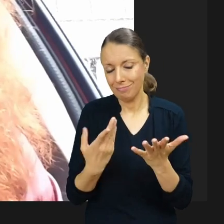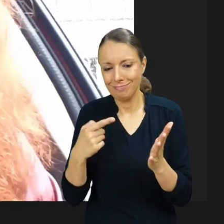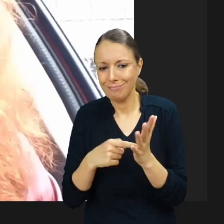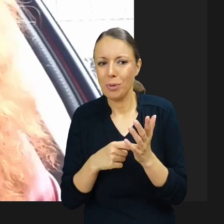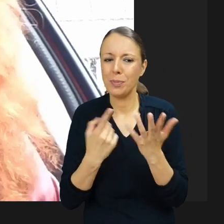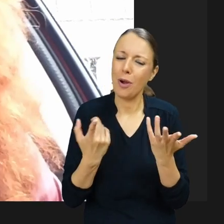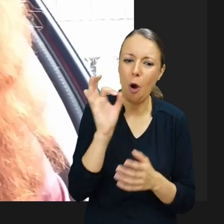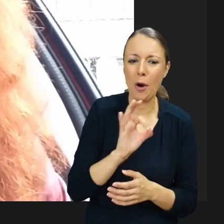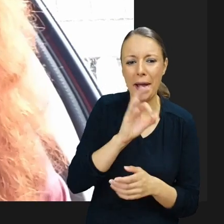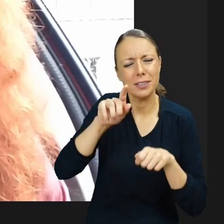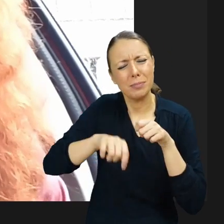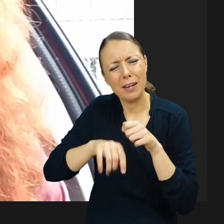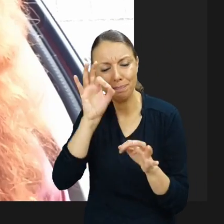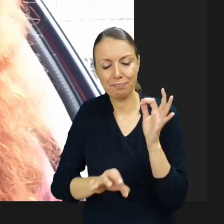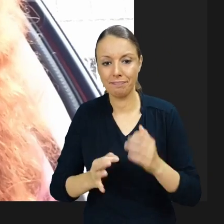jak to jest.